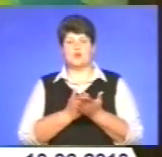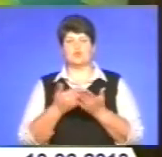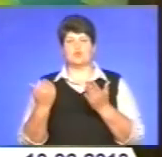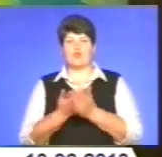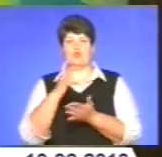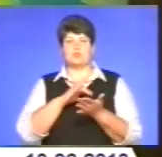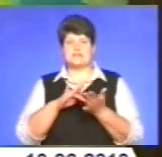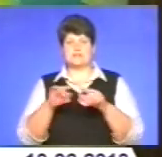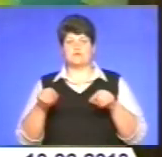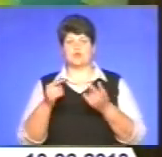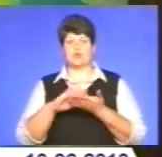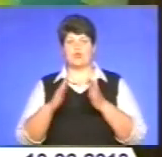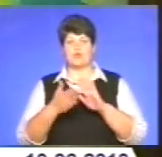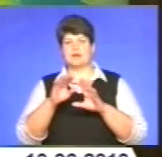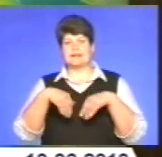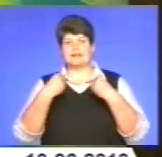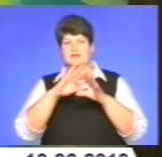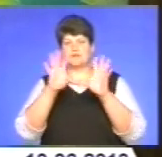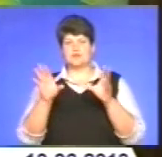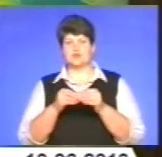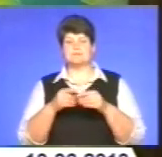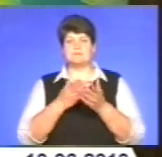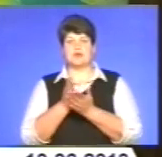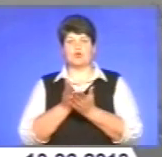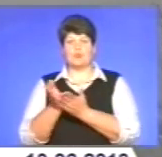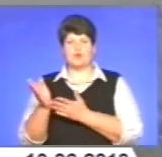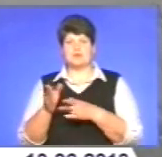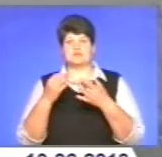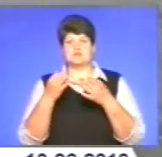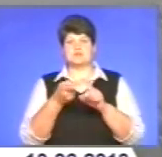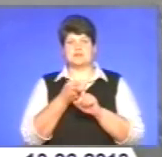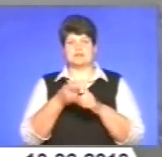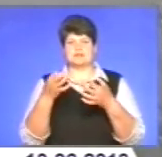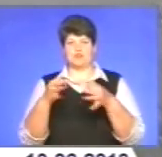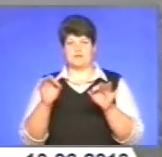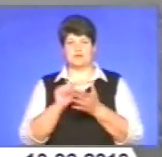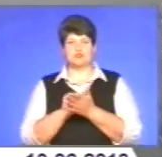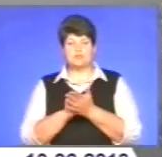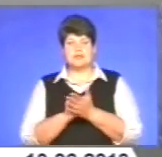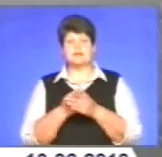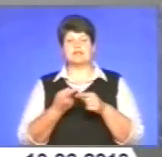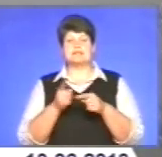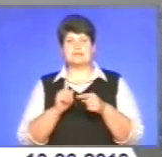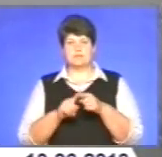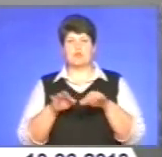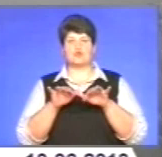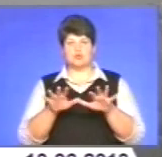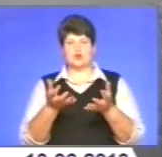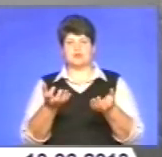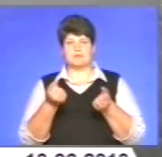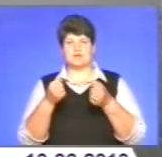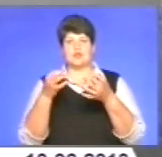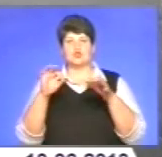центрі створені умови для надання всього спектру послуг, пов'язаних з дозвільними документами. Завдяки цьому процедура отримання дозволів